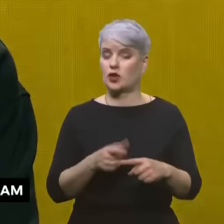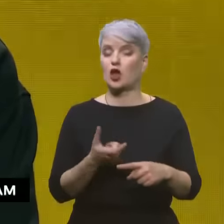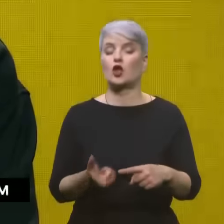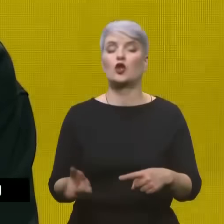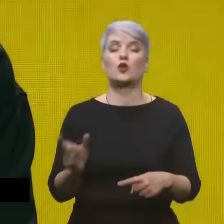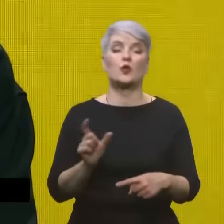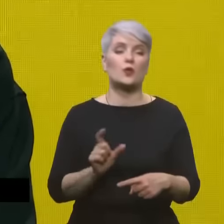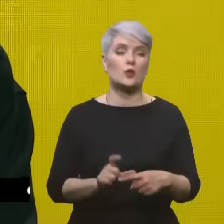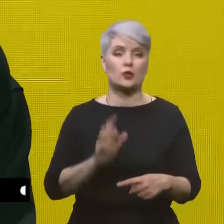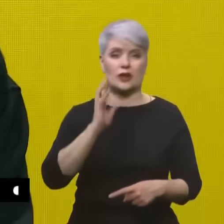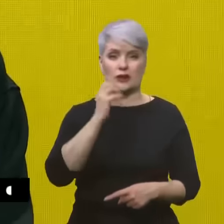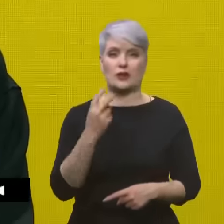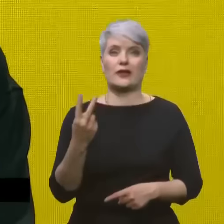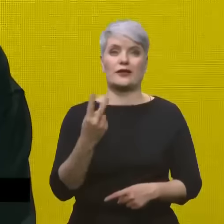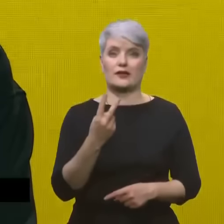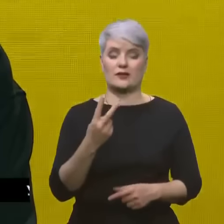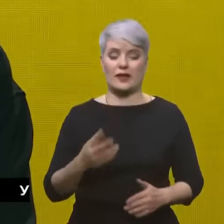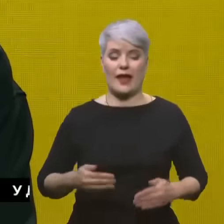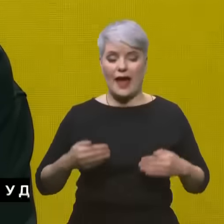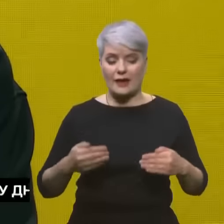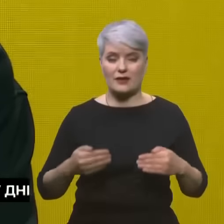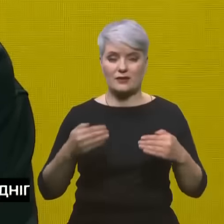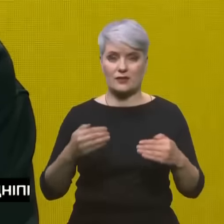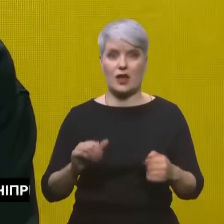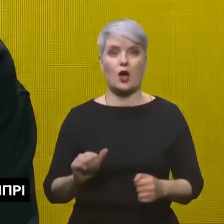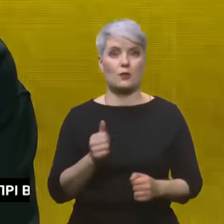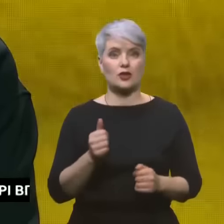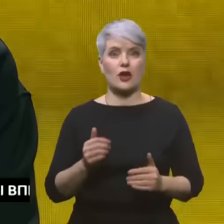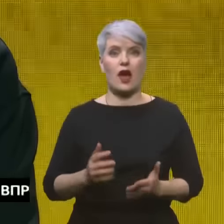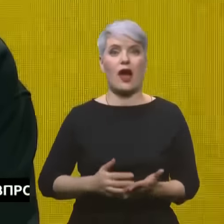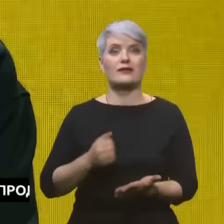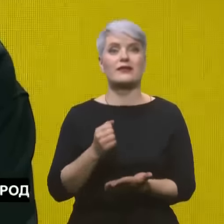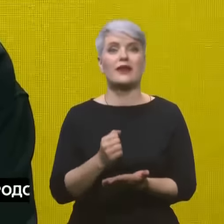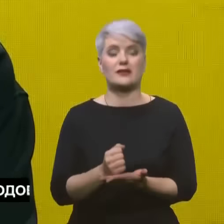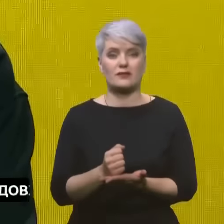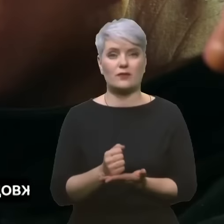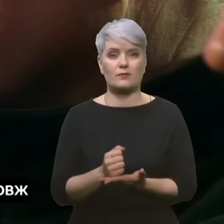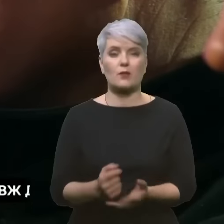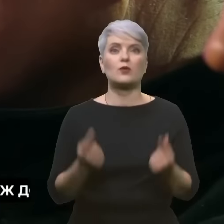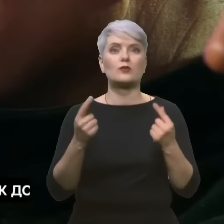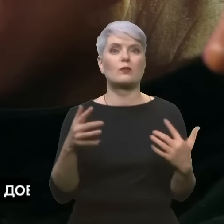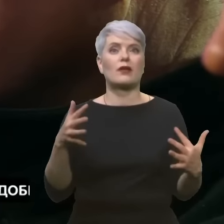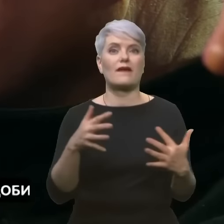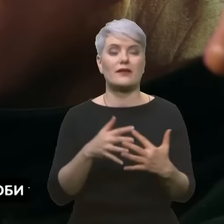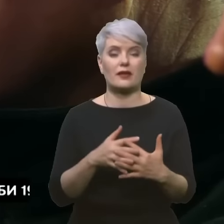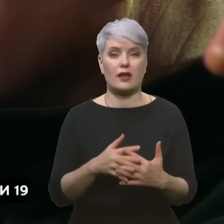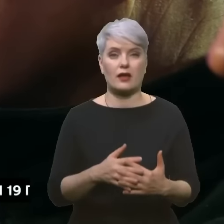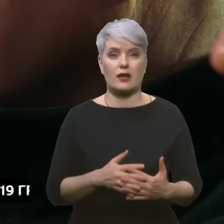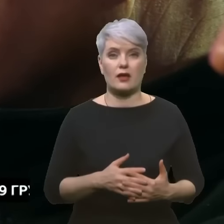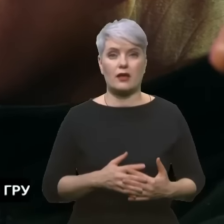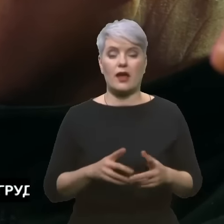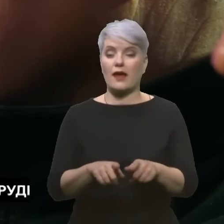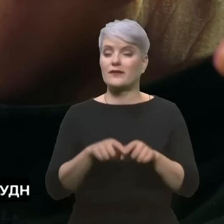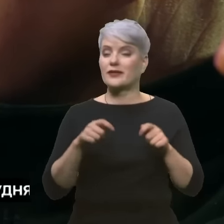2 такі хвилі – перше – кандидатство і 2-й рік повномасштабної війни. І ось відкриття діалогу. Ну, якщо захочете про